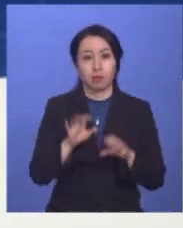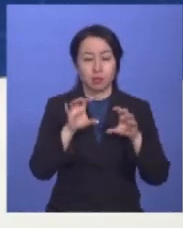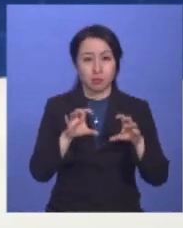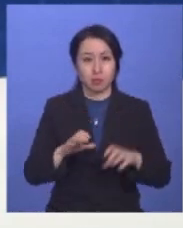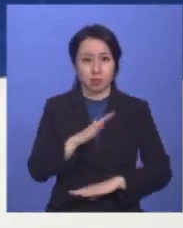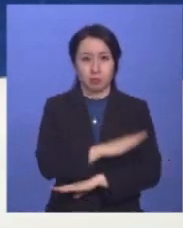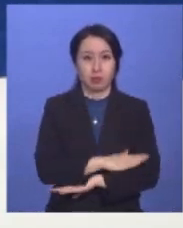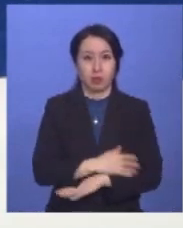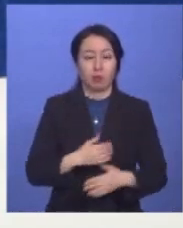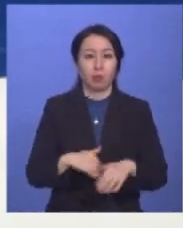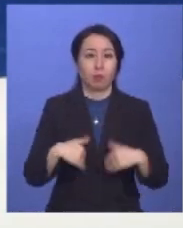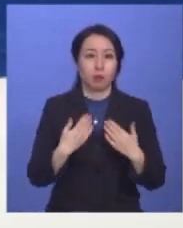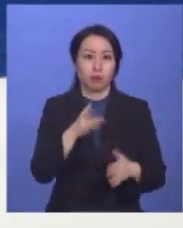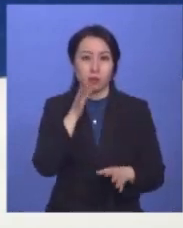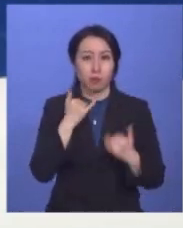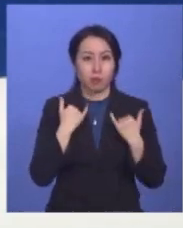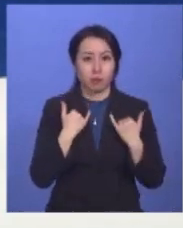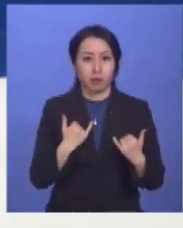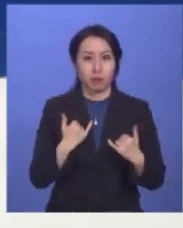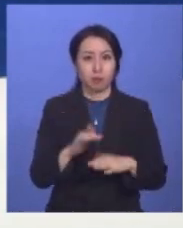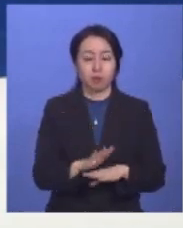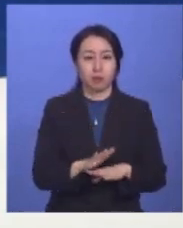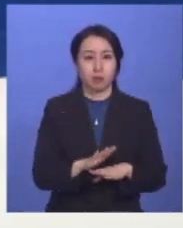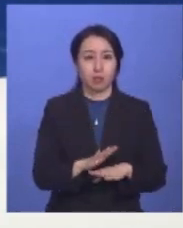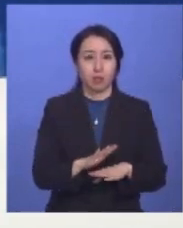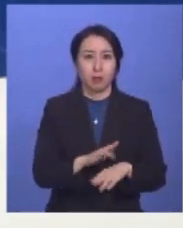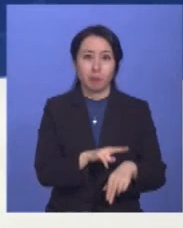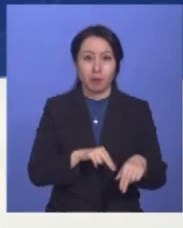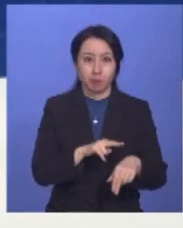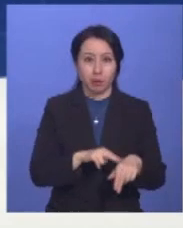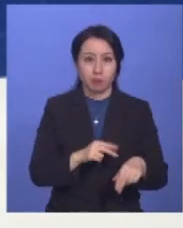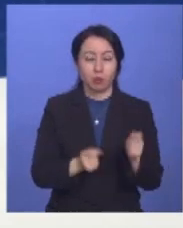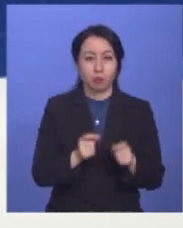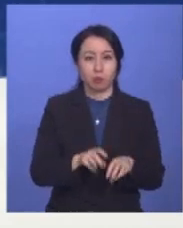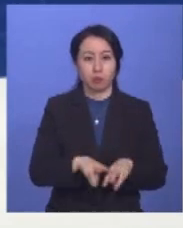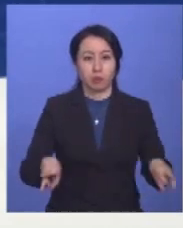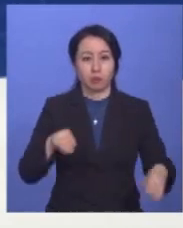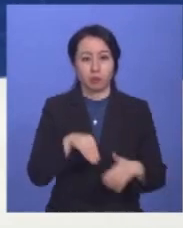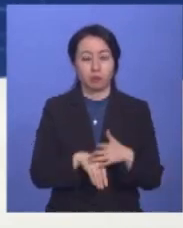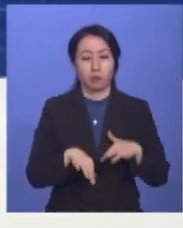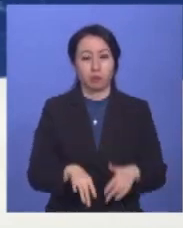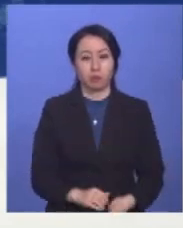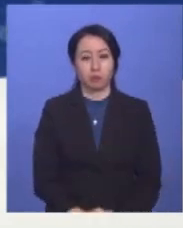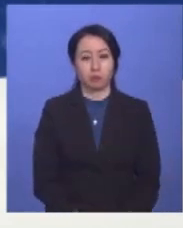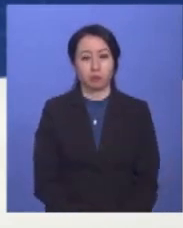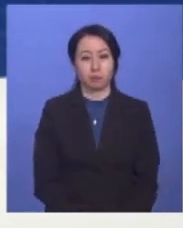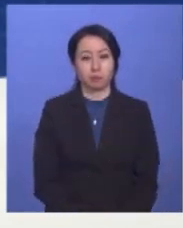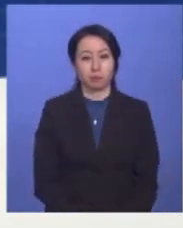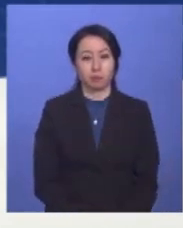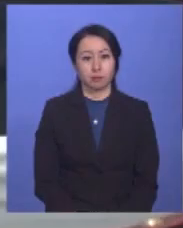требования соблюдения законности и дисциплины, предъявляемых современными стражами порядка руководством Министерства внутренних